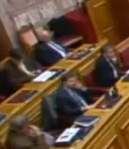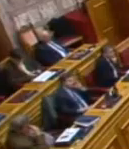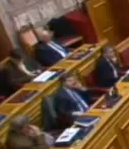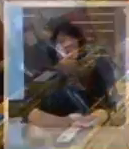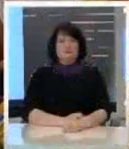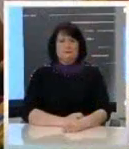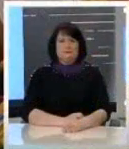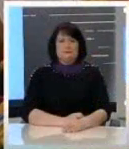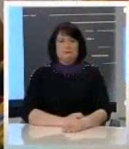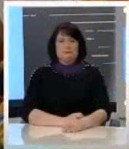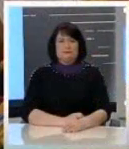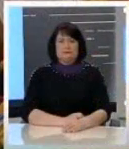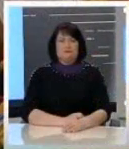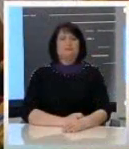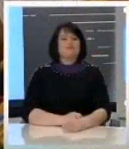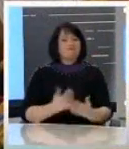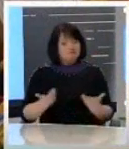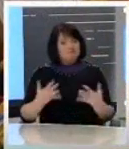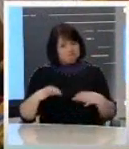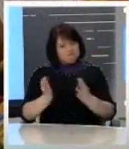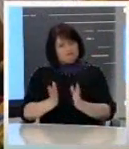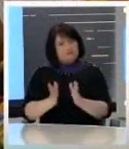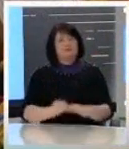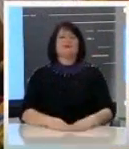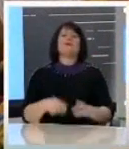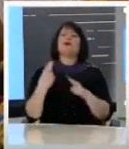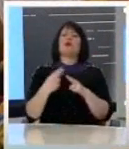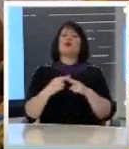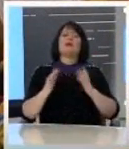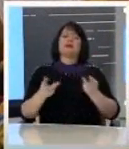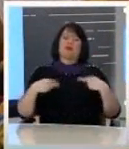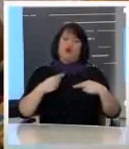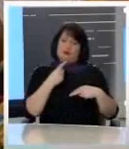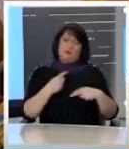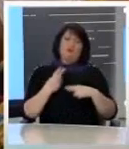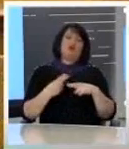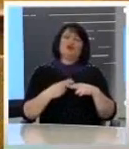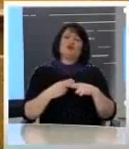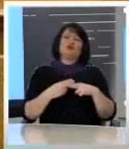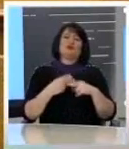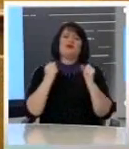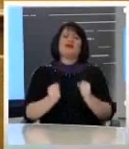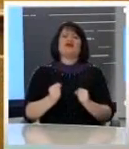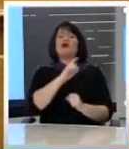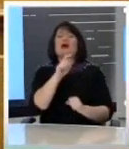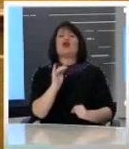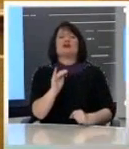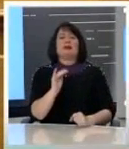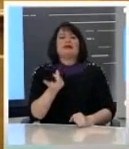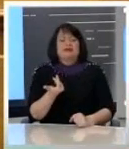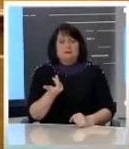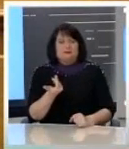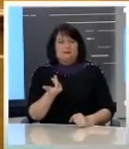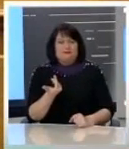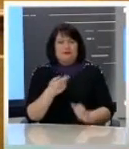Και το παρακαλώ, ξεκινάμε. Ελάτε. Το πιο σημαντικό είναι το θεμελιακό ερώτημα.